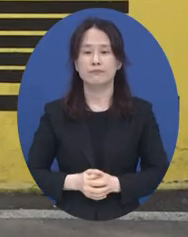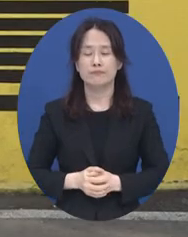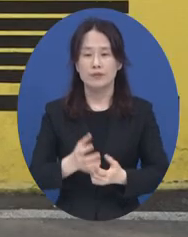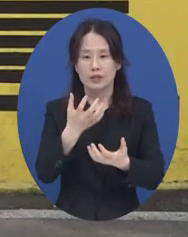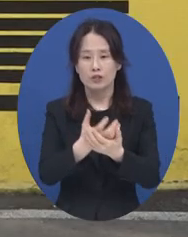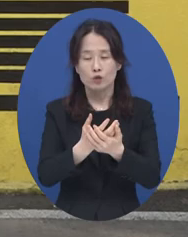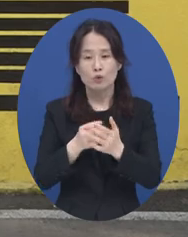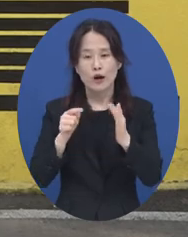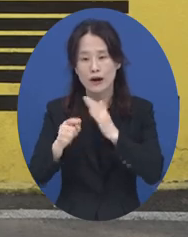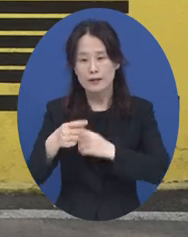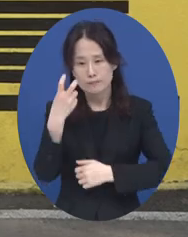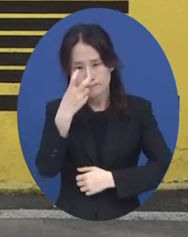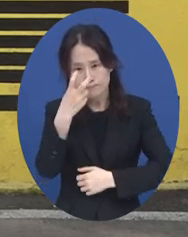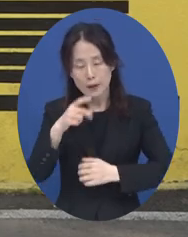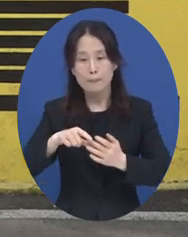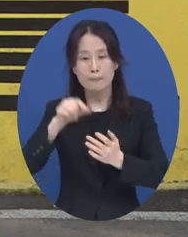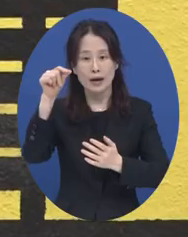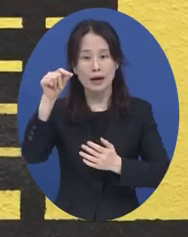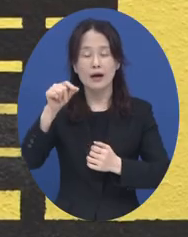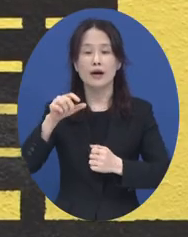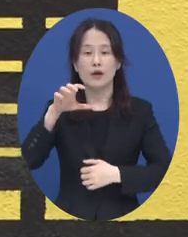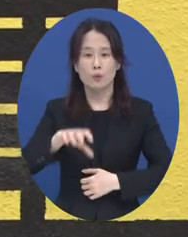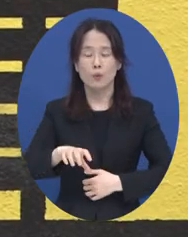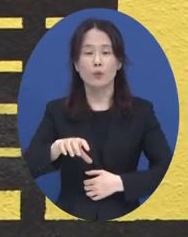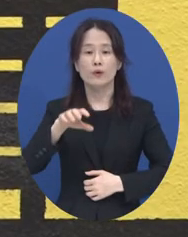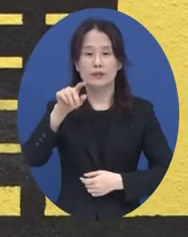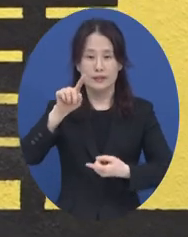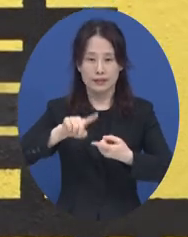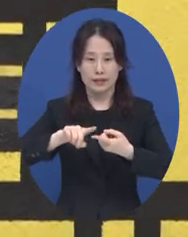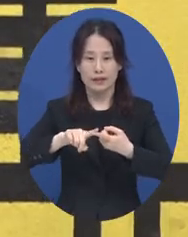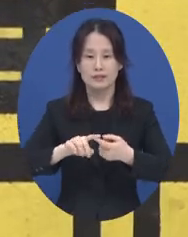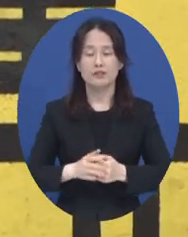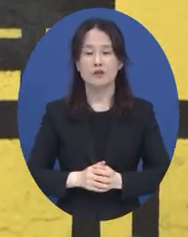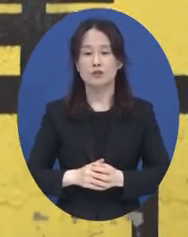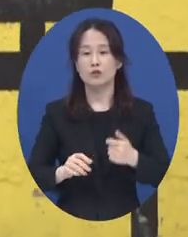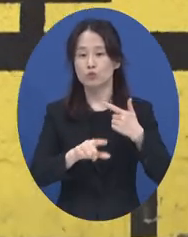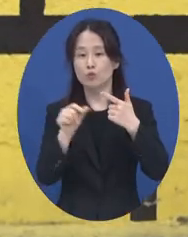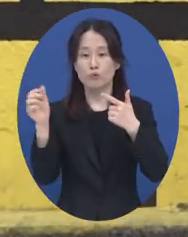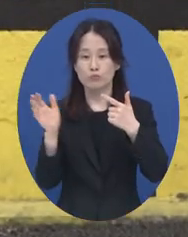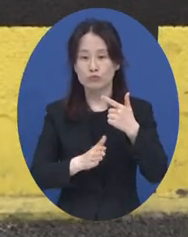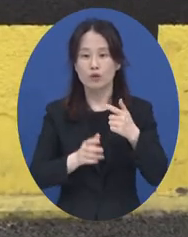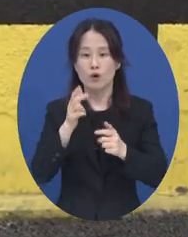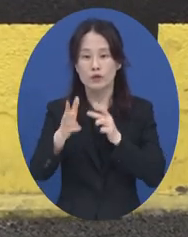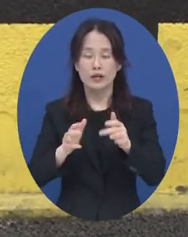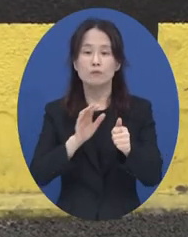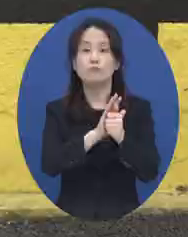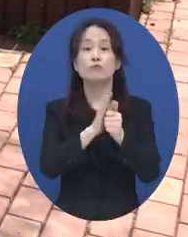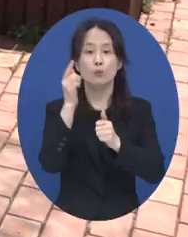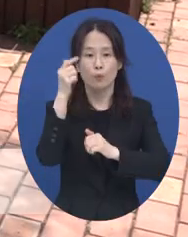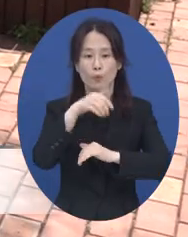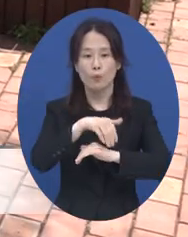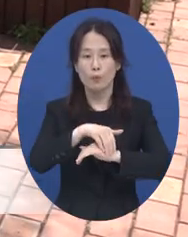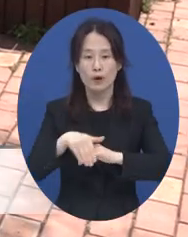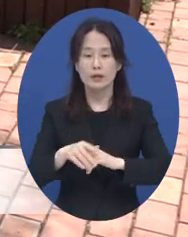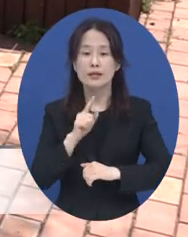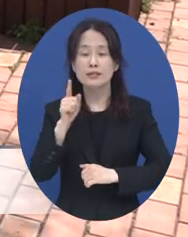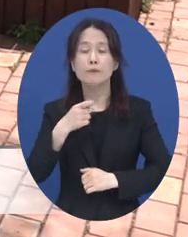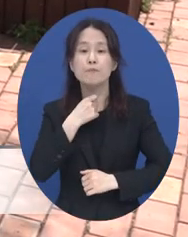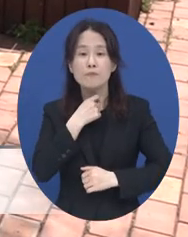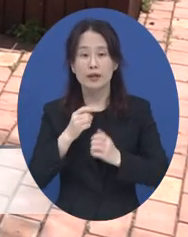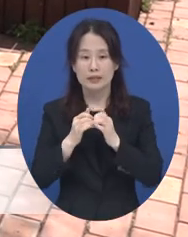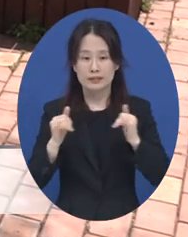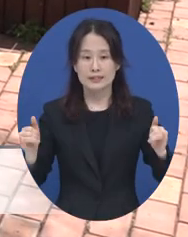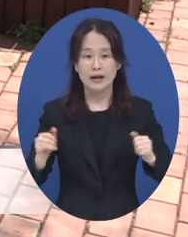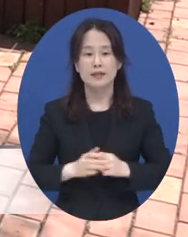서류와 현장 평가를 거쳐 선정된 골목상권 들에 대해선 오는 6월부터 사업에 들어갈 예정 참여를 원하는